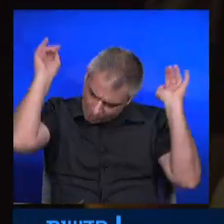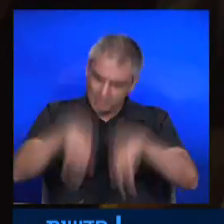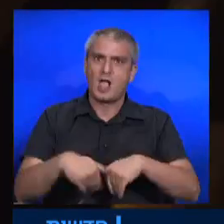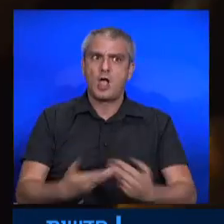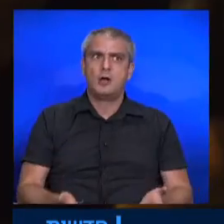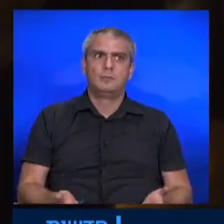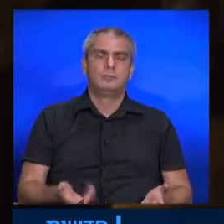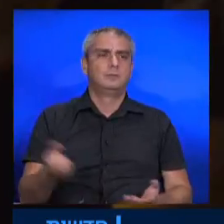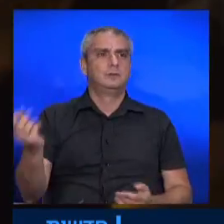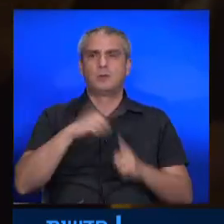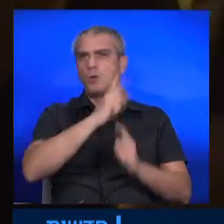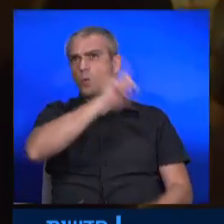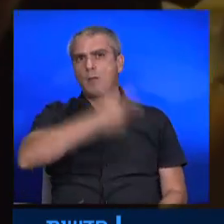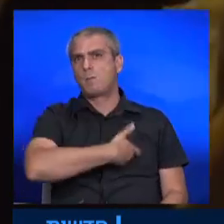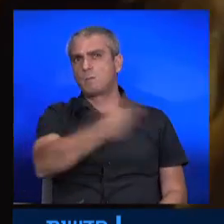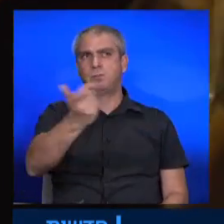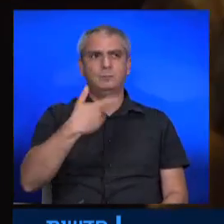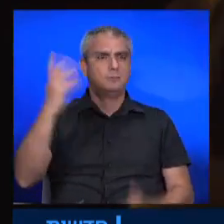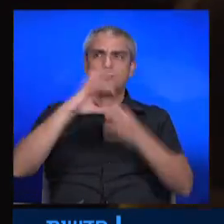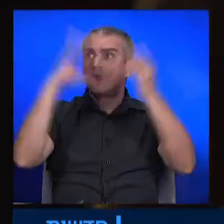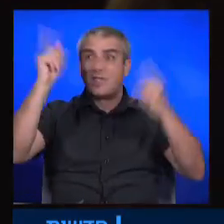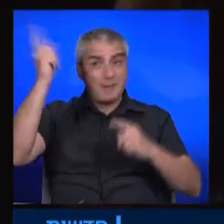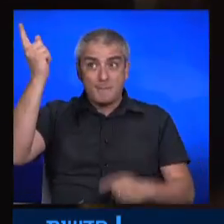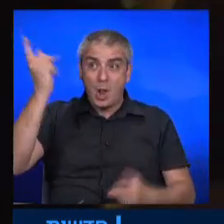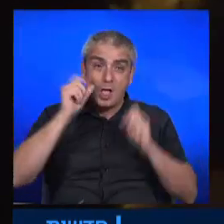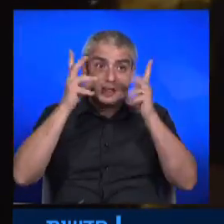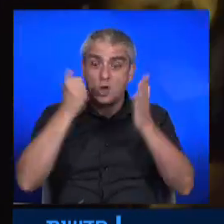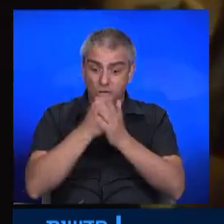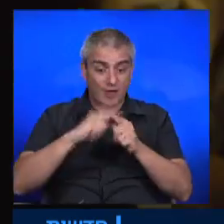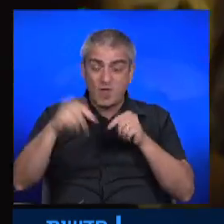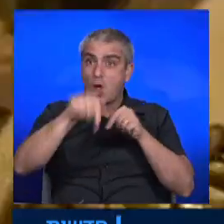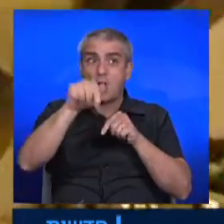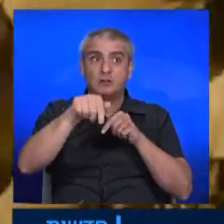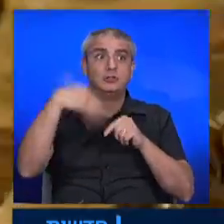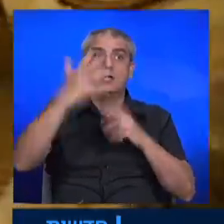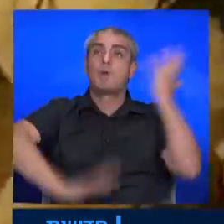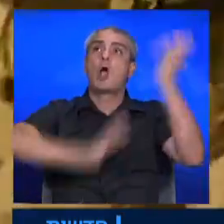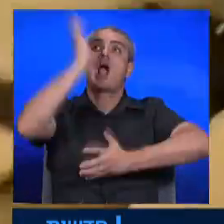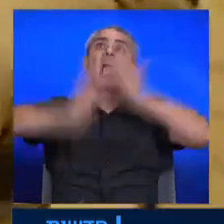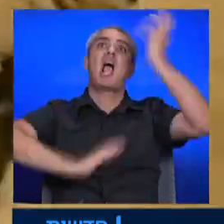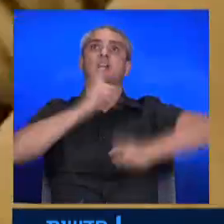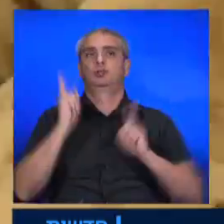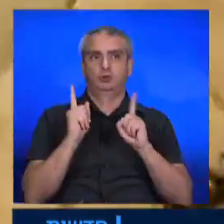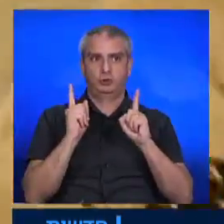פס, מנותקים. אם הם לא יתעוררו עד סוף החודש הזה, יהיה פה אש ותימות השן.